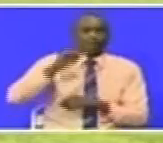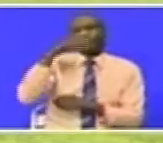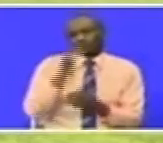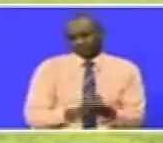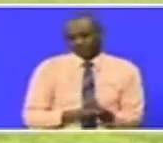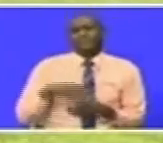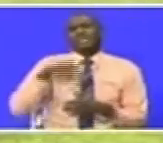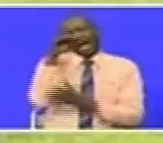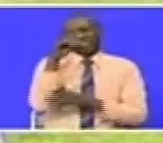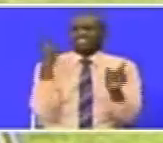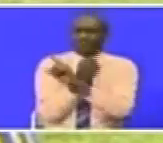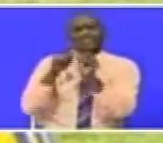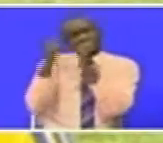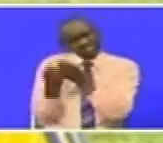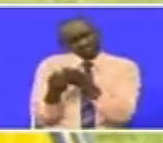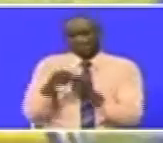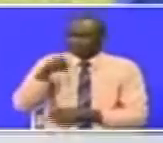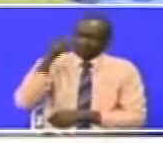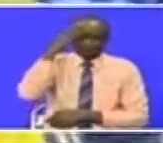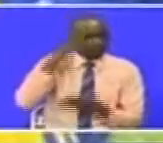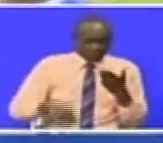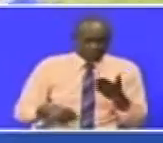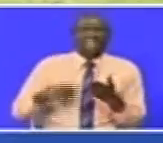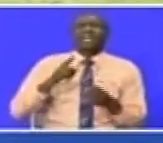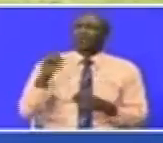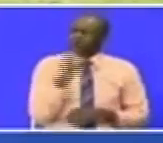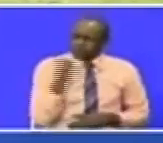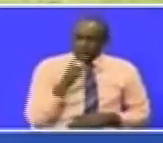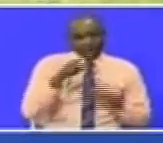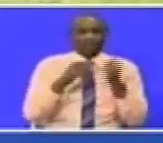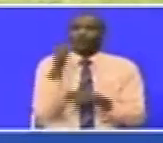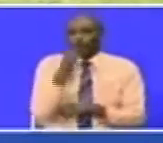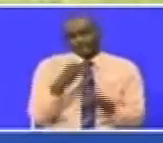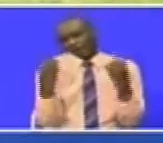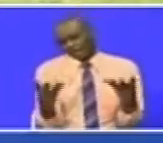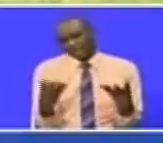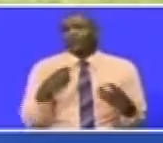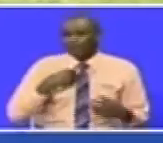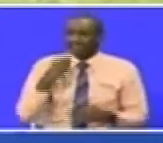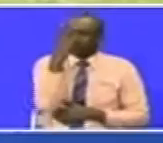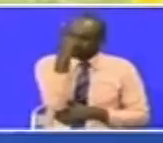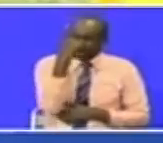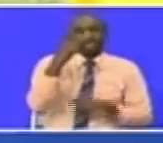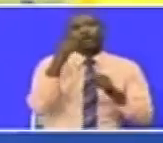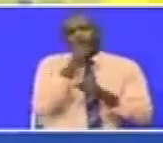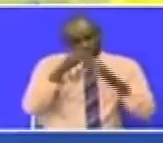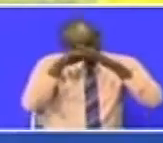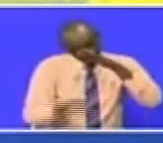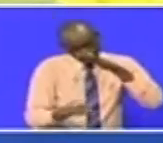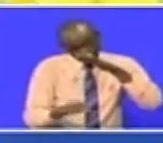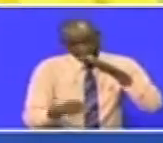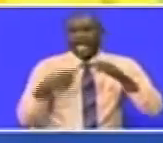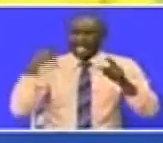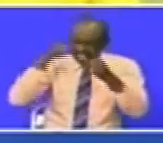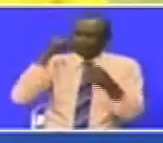Naza kuomba vilabu, wajue kuomba tutakuwa very strict on age. Tunataka kujenga vijana. M